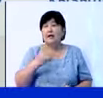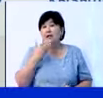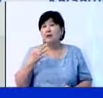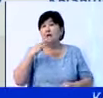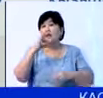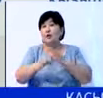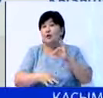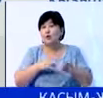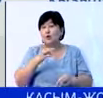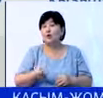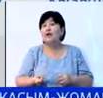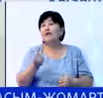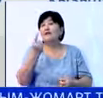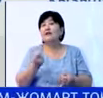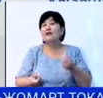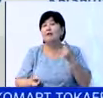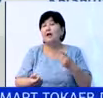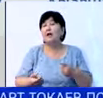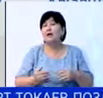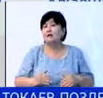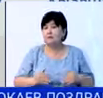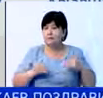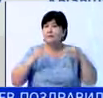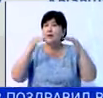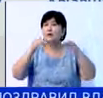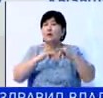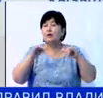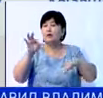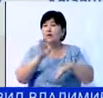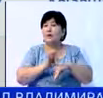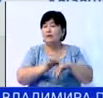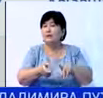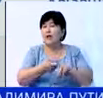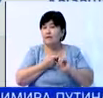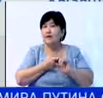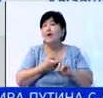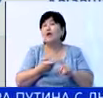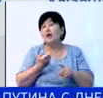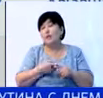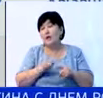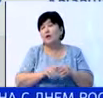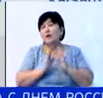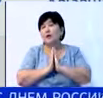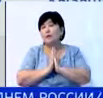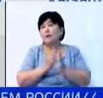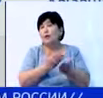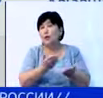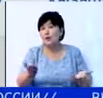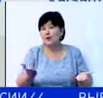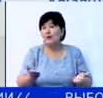сутки выявляется резкий подъем регистрации коронавирусной инфекции. Поэтому убедительно просим